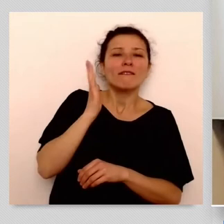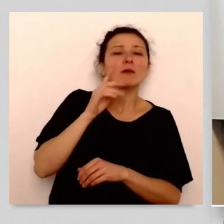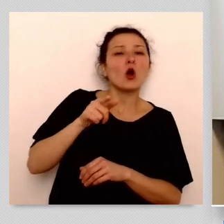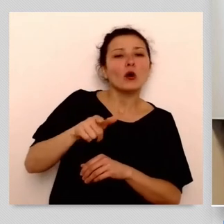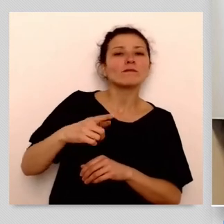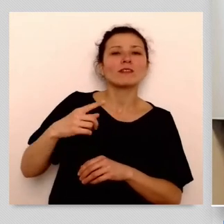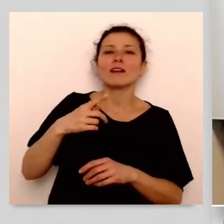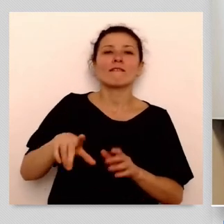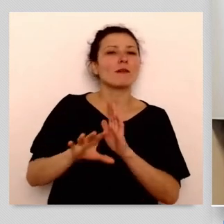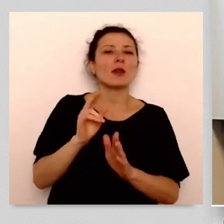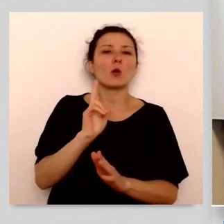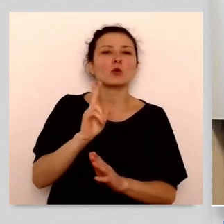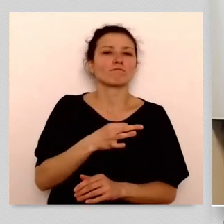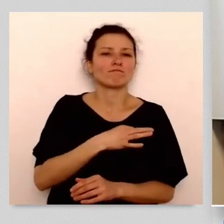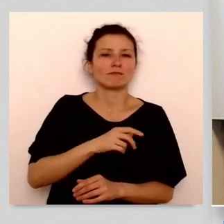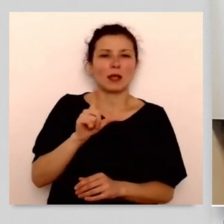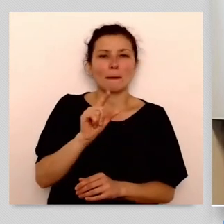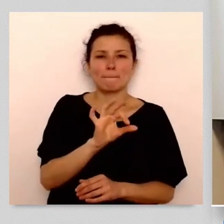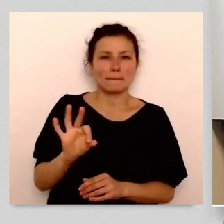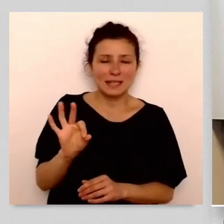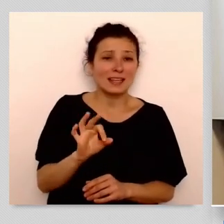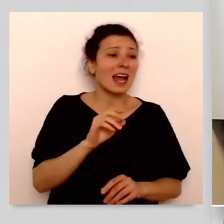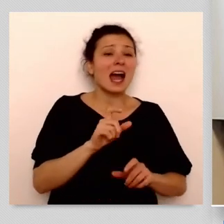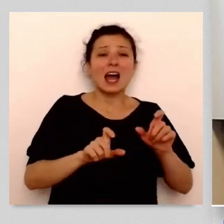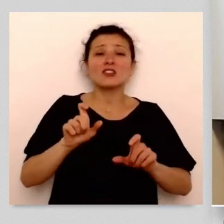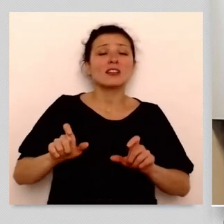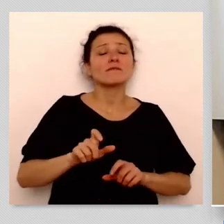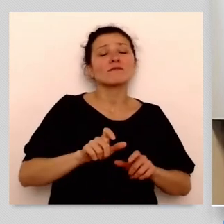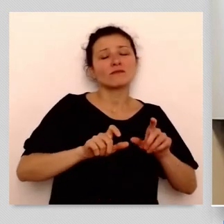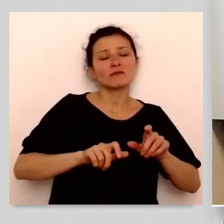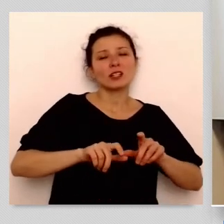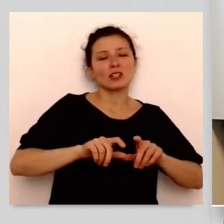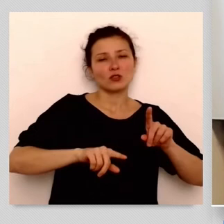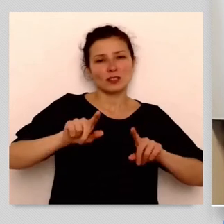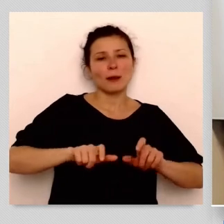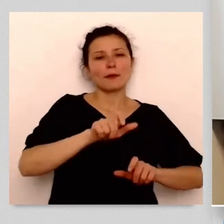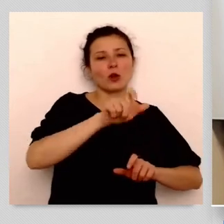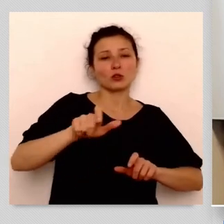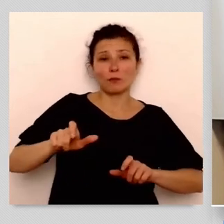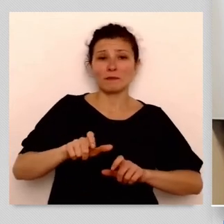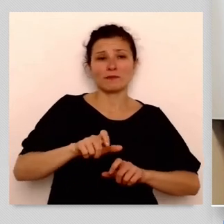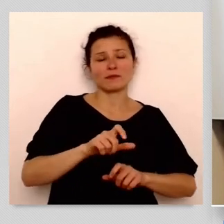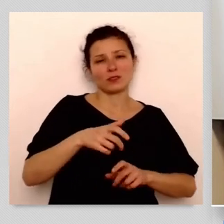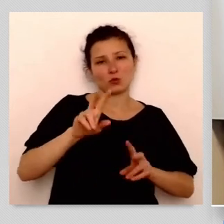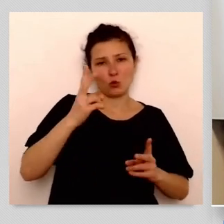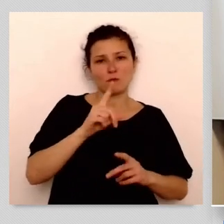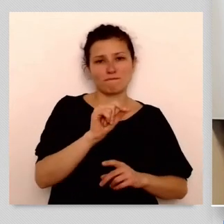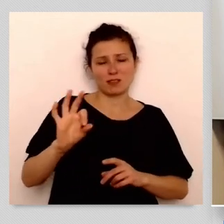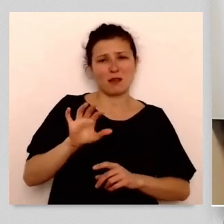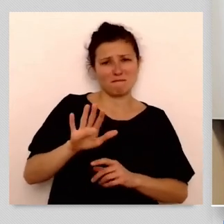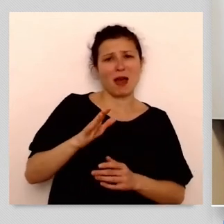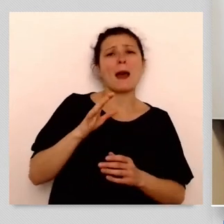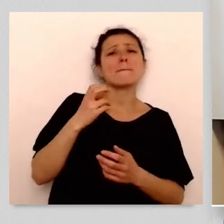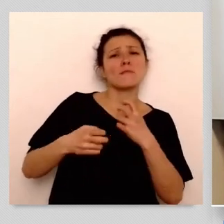Sprawiedliwości. A niekiedy posłowie Prawa i Sprawiedliwości mają problem z jego propozycjami. I tak samo